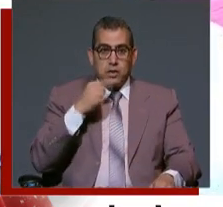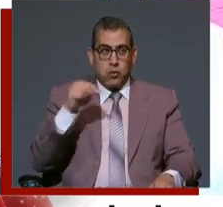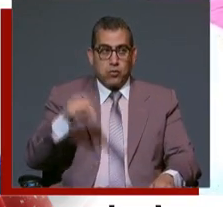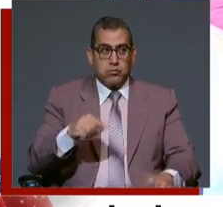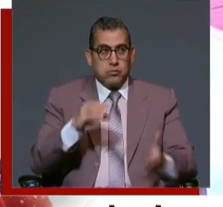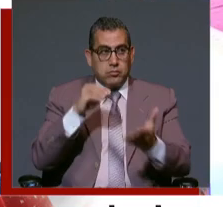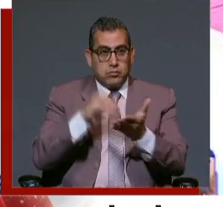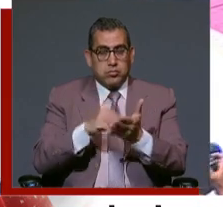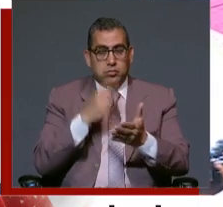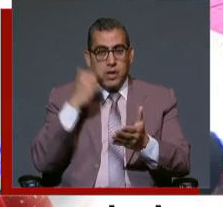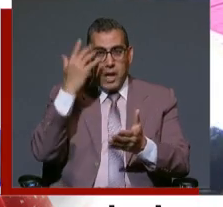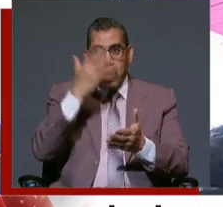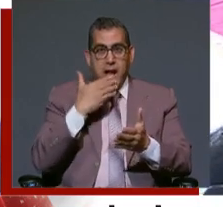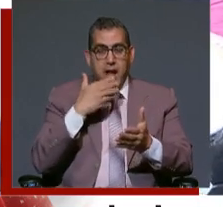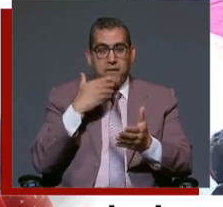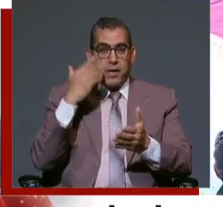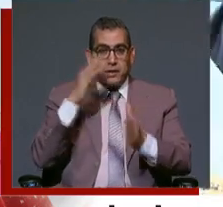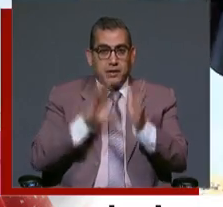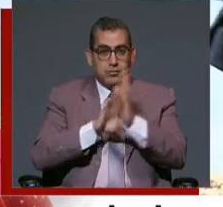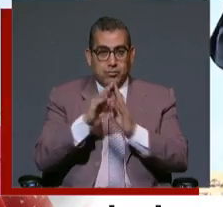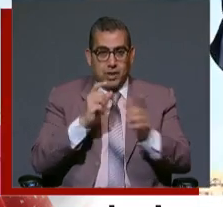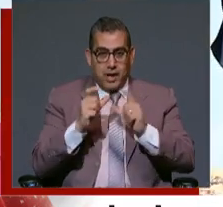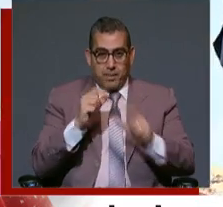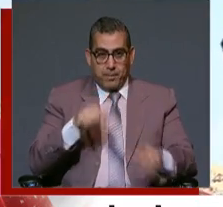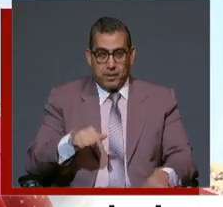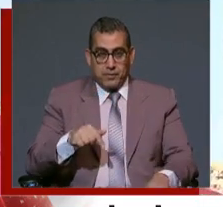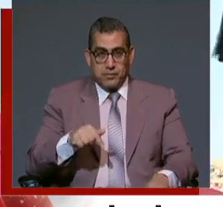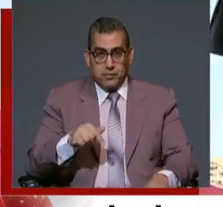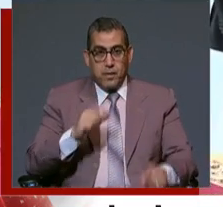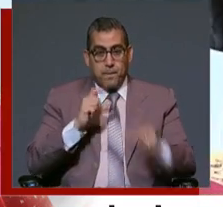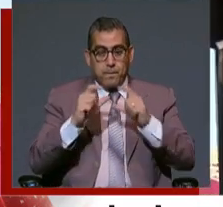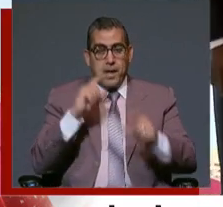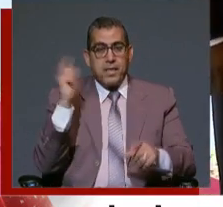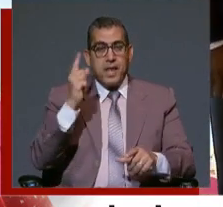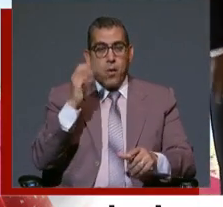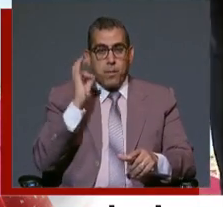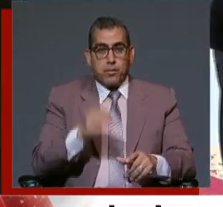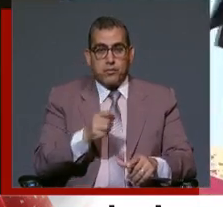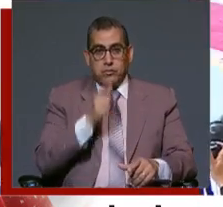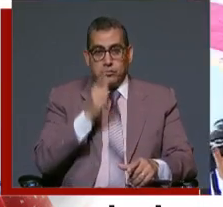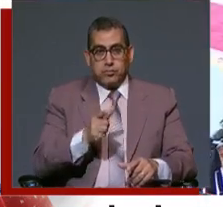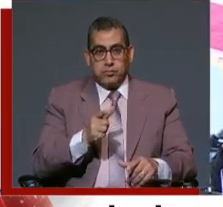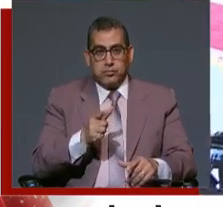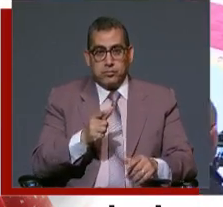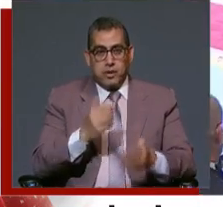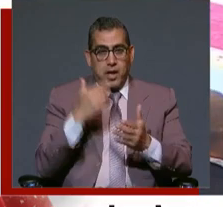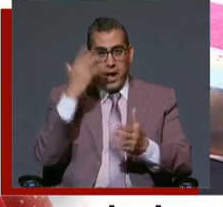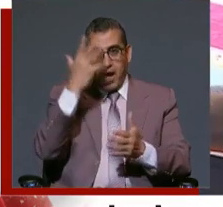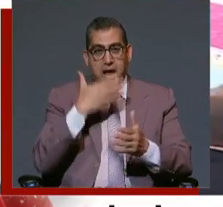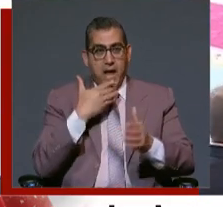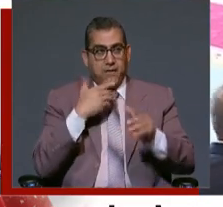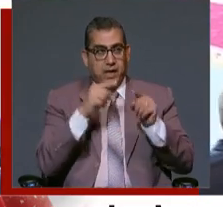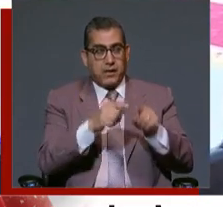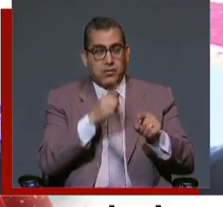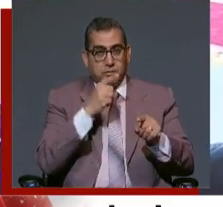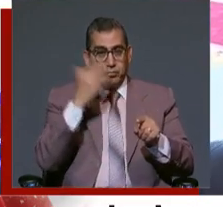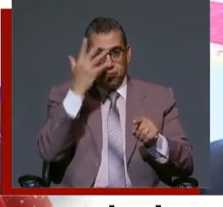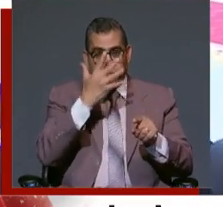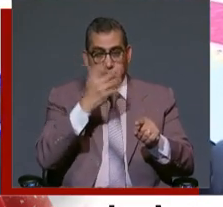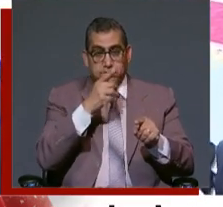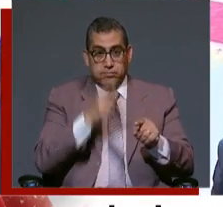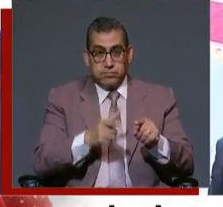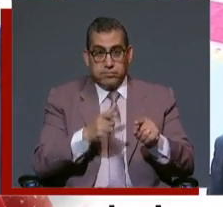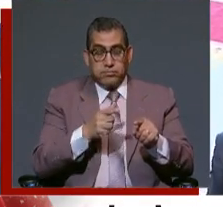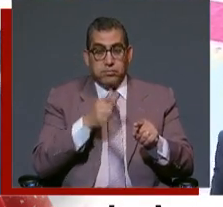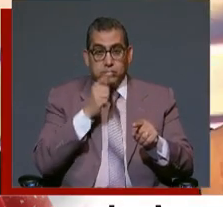التنمية الأفريقي، البنك يعني بيعتبر البنك الدولي بس الأفريقي، وبالتالي وهو عنده